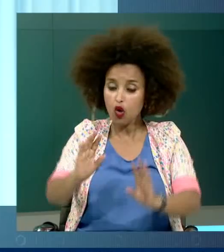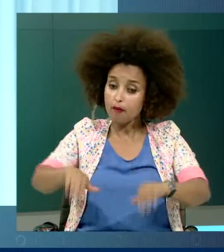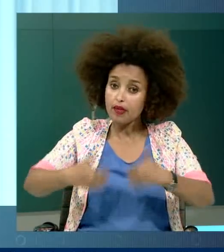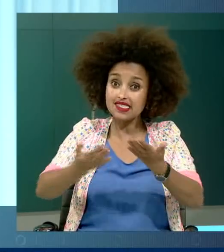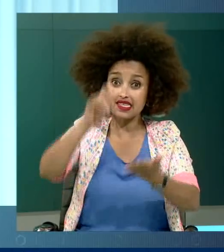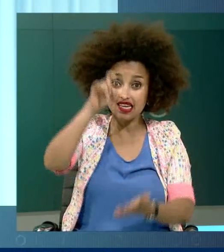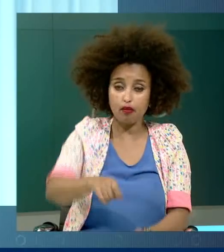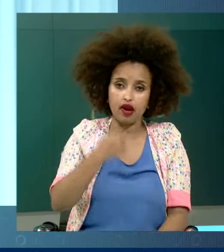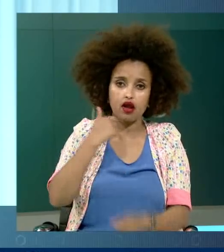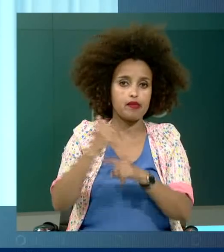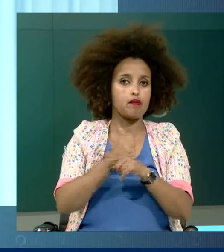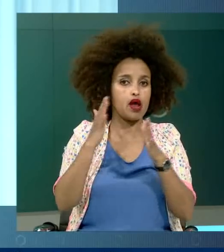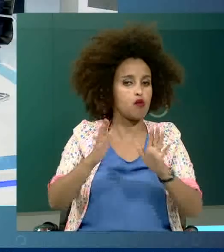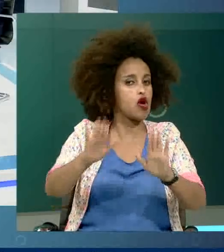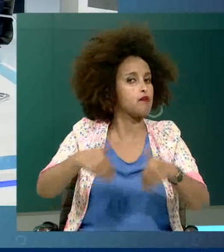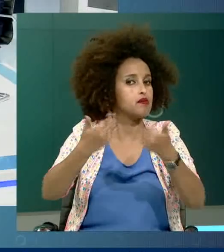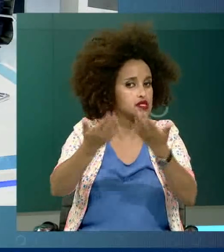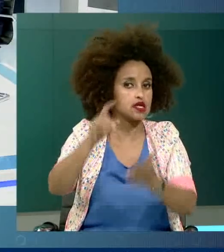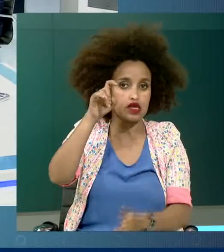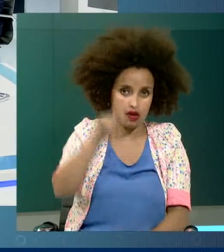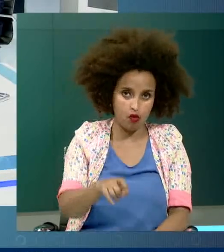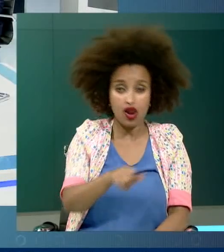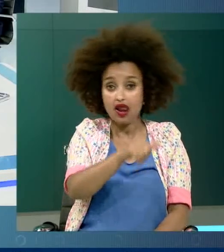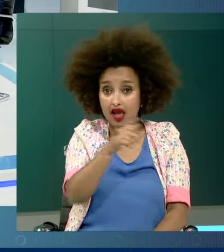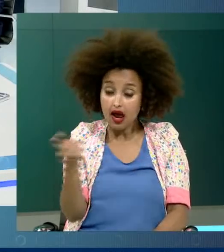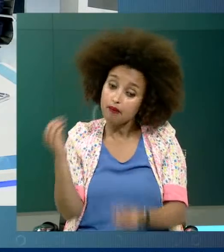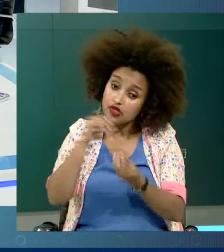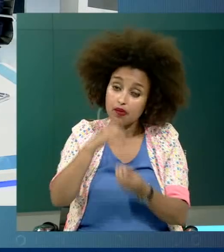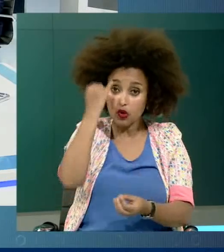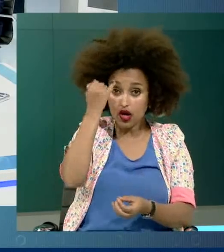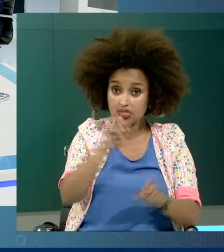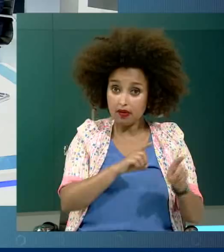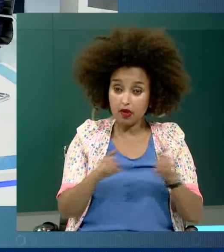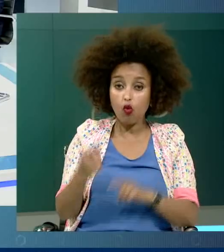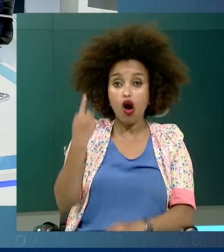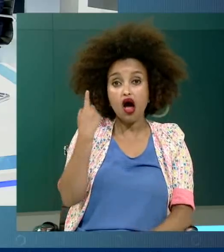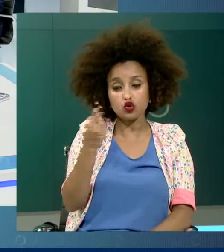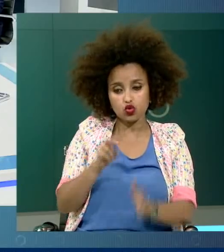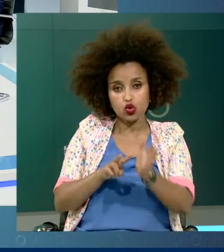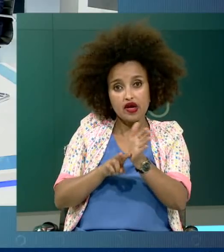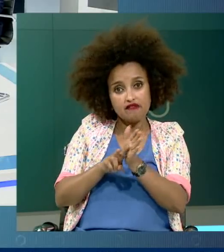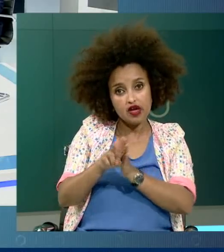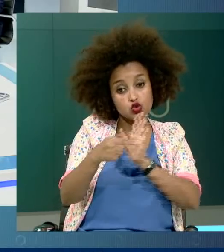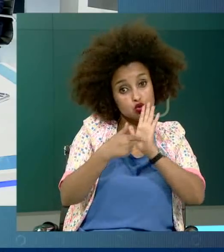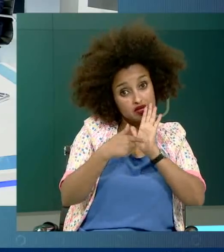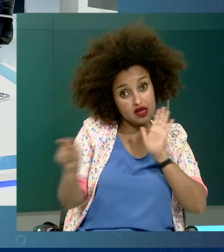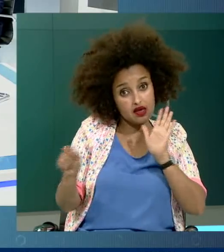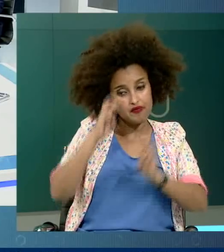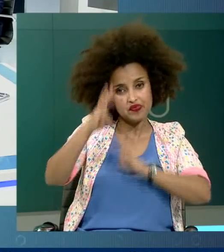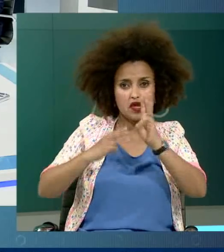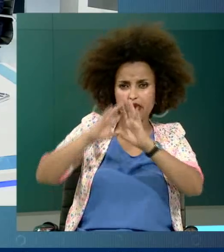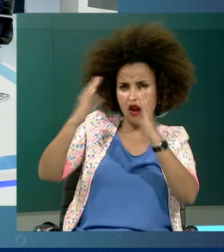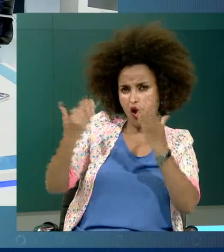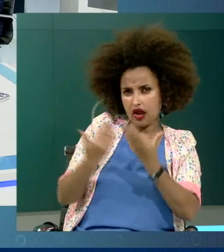ባለሙያ እንዲሰጥሪ እናቀርባለን። ከዛ ባሻገር ግን ትዝብት ለሚጨምሩ ሐሳብ አንደኛው እኮ የዚህ የቫይረስ ተጠቂ በመላው ዓለም ላይ ባለፈው ሳምንት